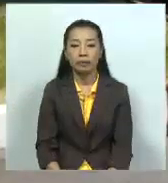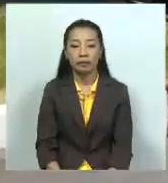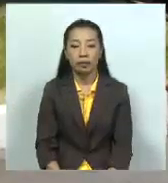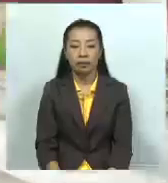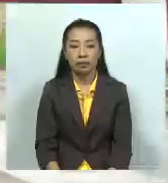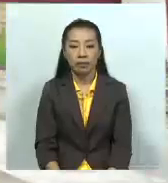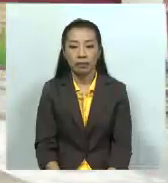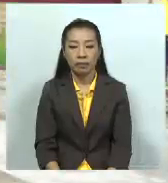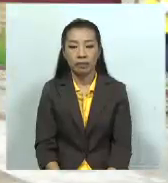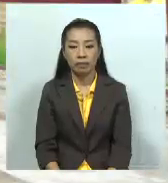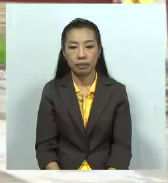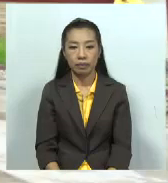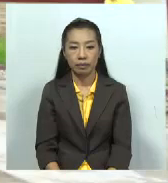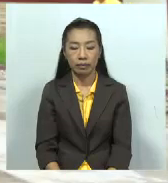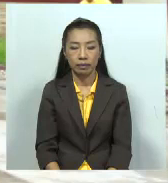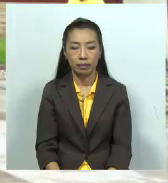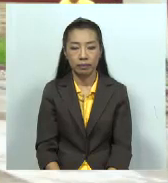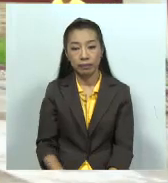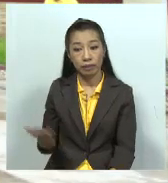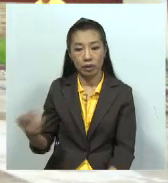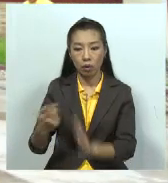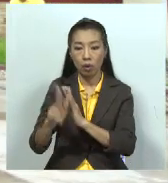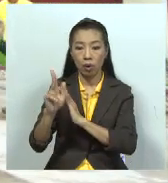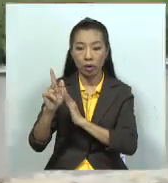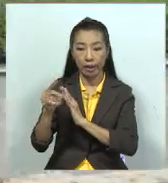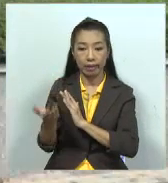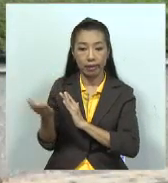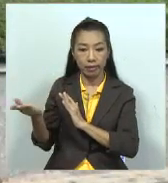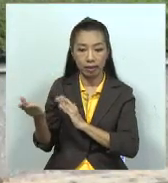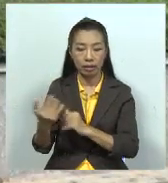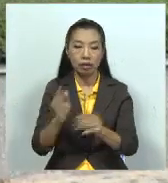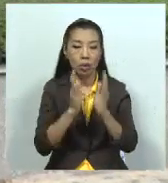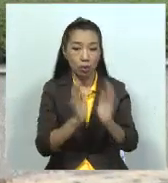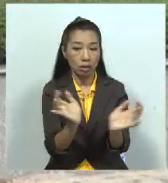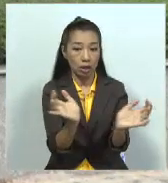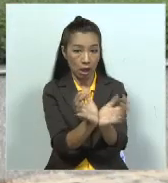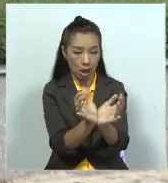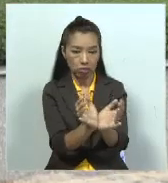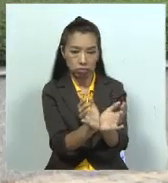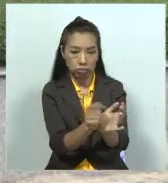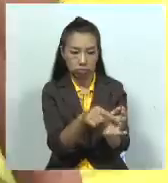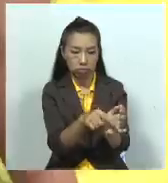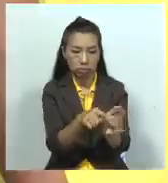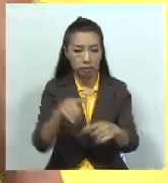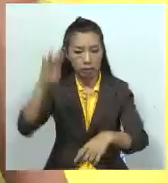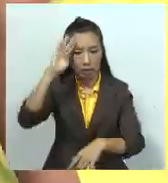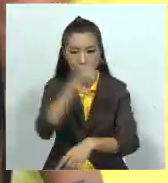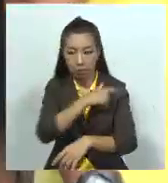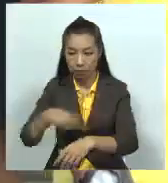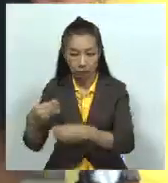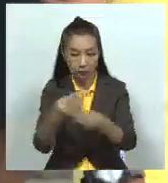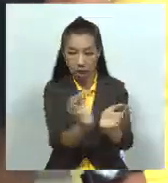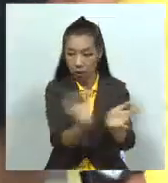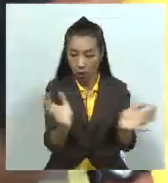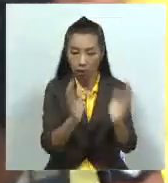ที่ทัณฑสถานบำบัดพิเศษขอนแก่นได้มีการปล่อยตัวผู้ต้องขังที่ได้รับพระราชทานอภัยโทษจ